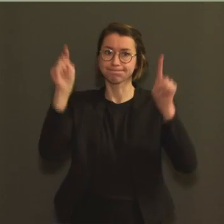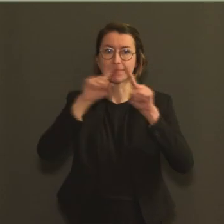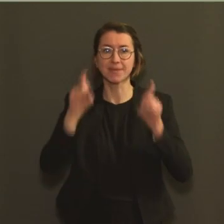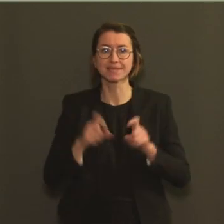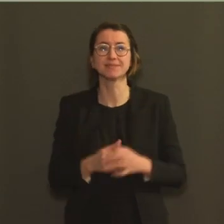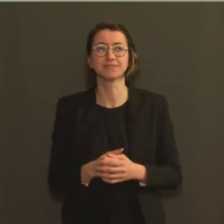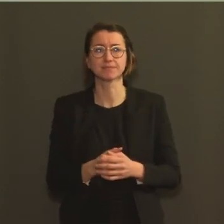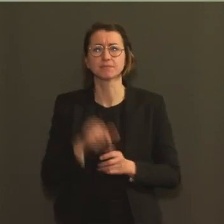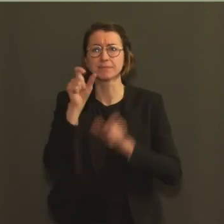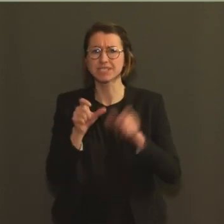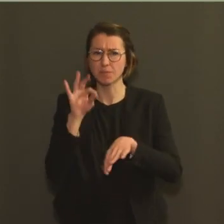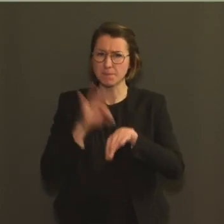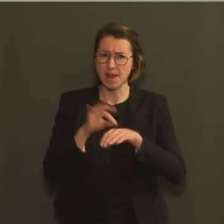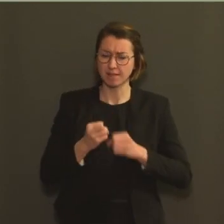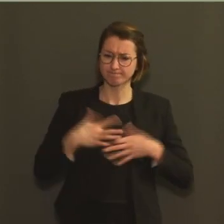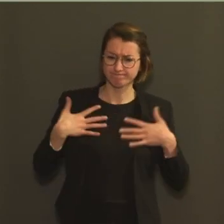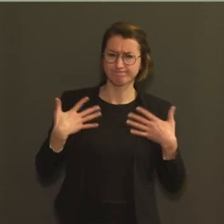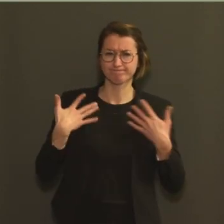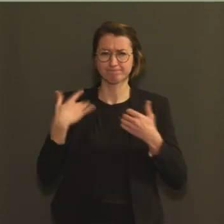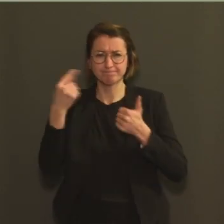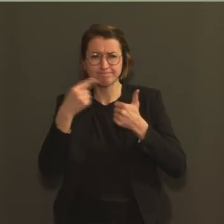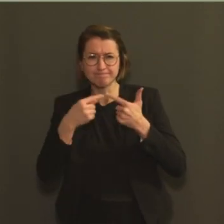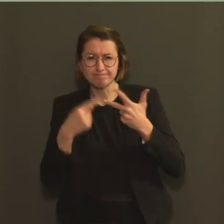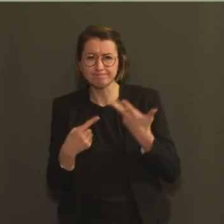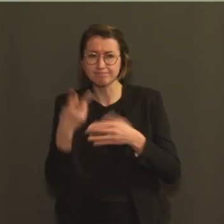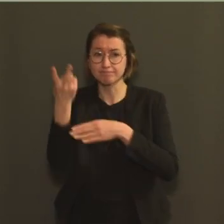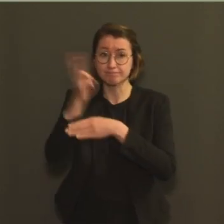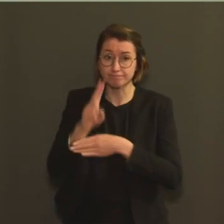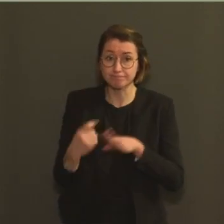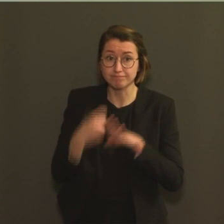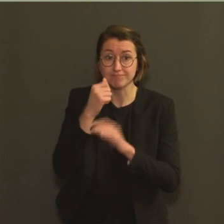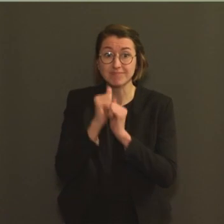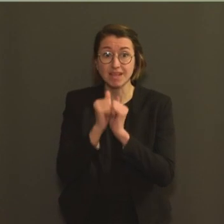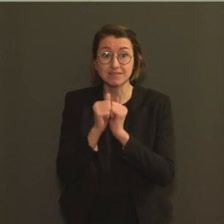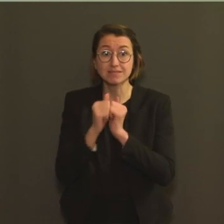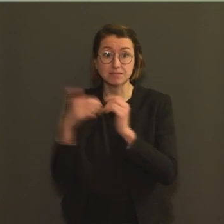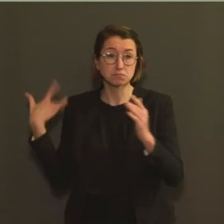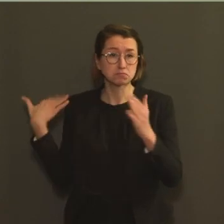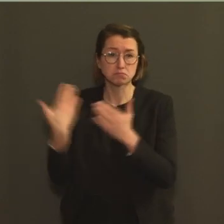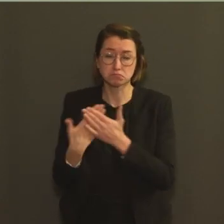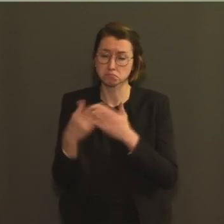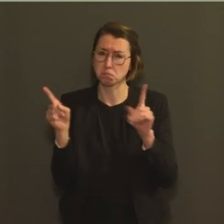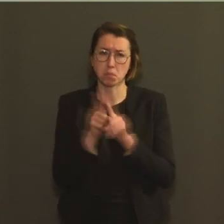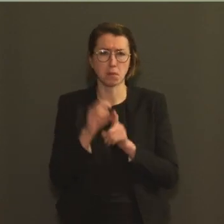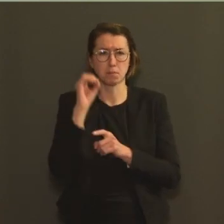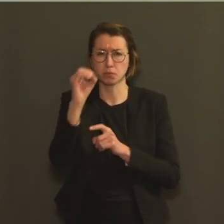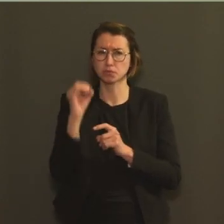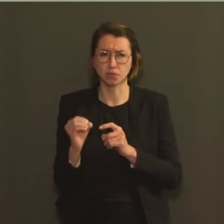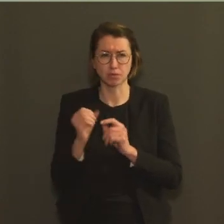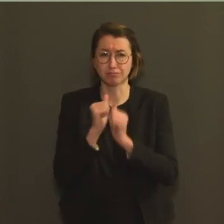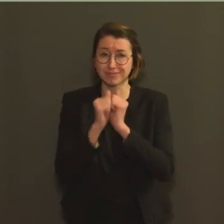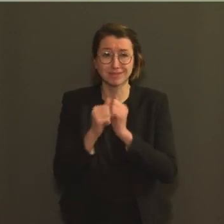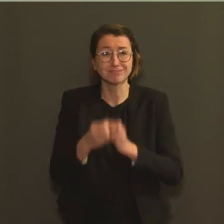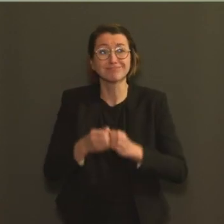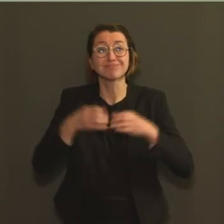actuellement montre globalement toujours le même pourcentage, aux environs de 7% de tests positifs. Nous